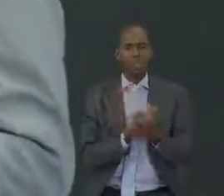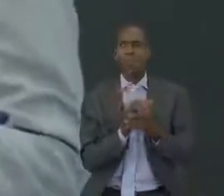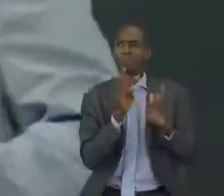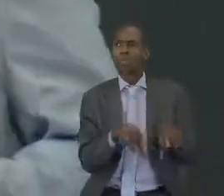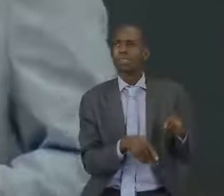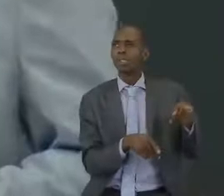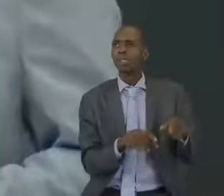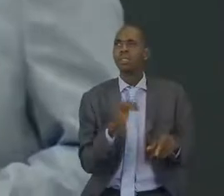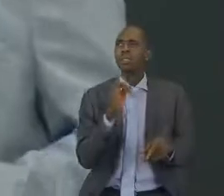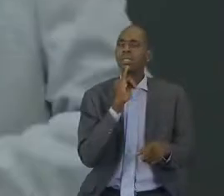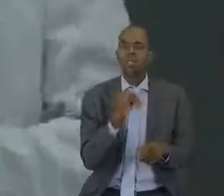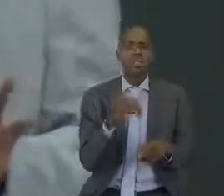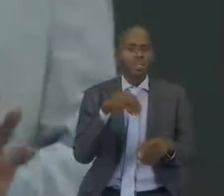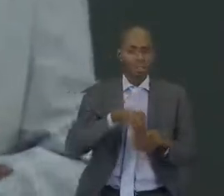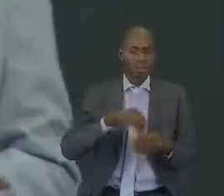est enchaîné